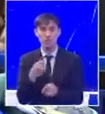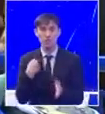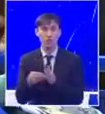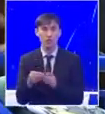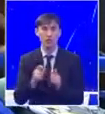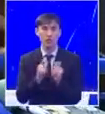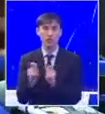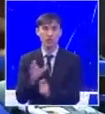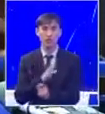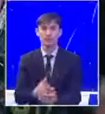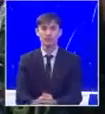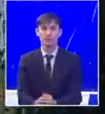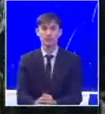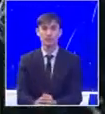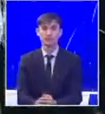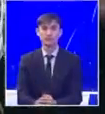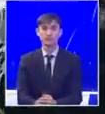покупателю дали подарок.